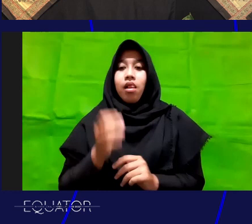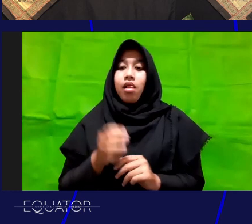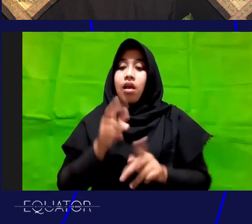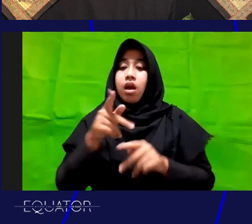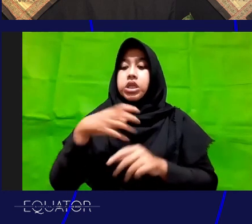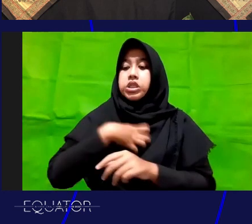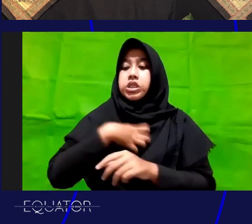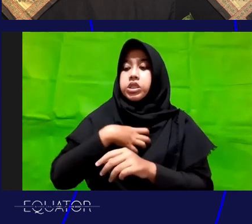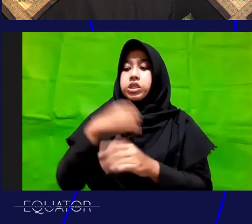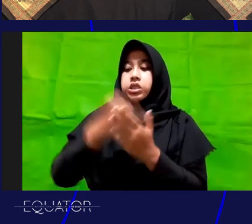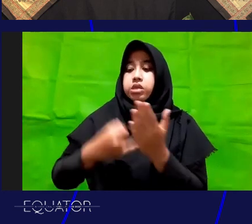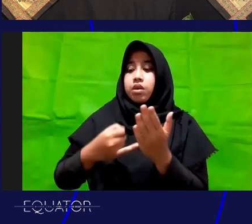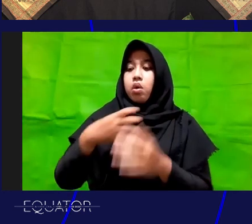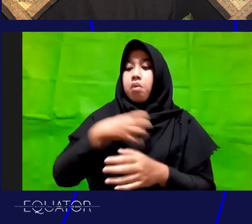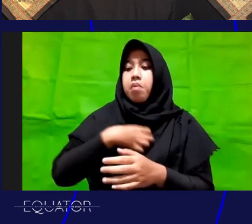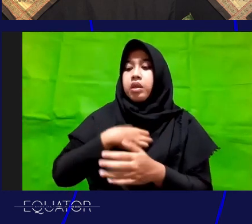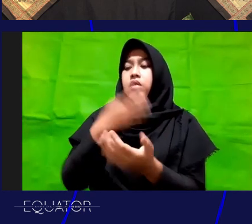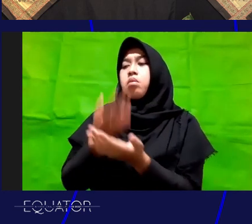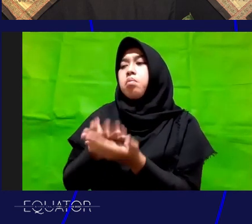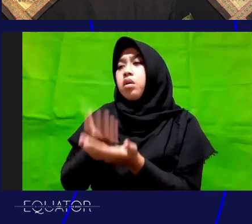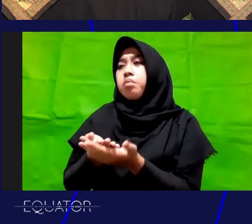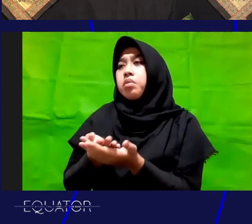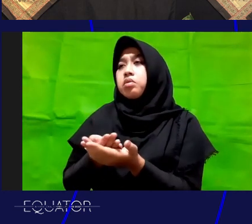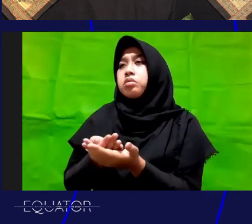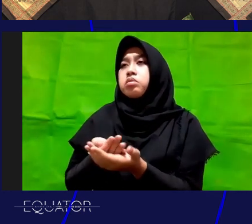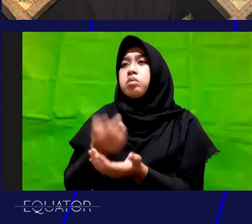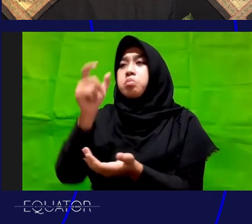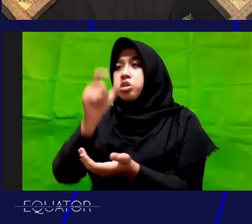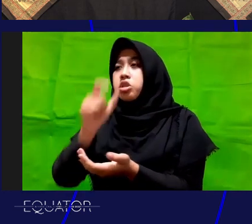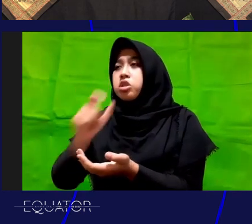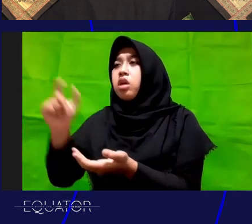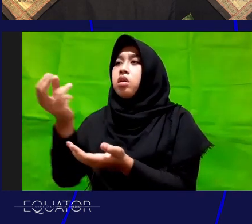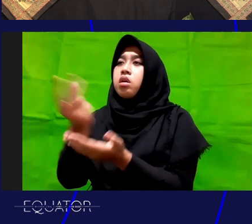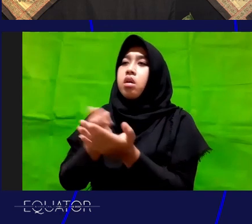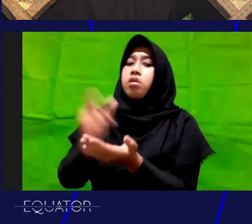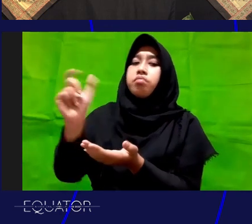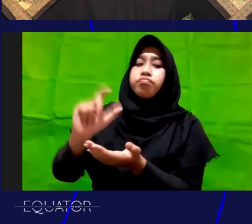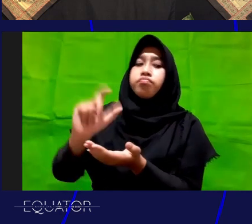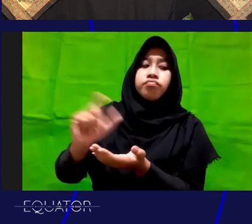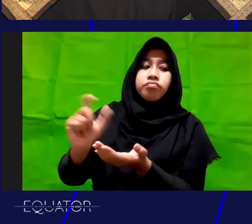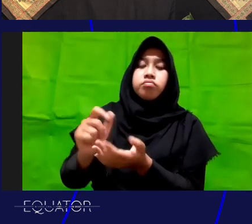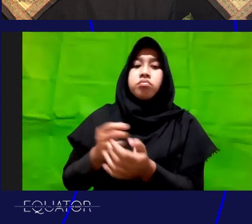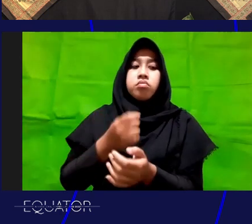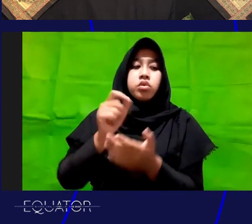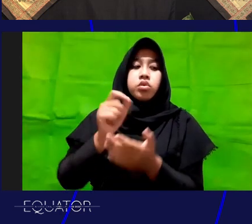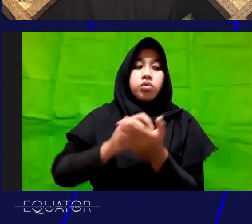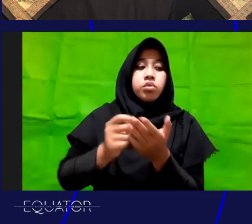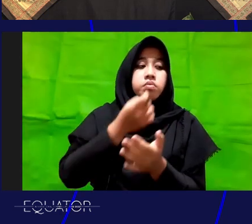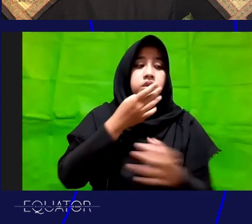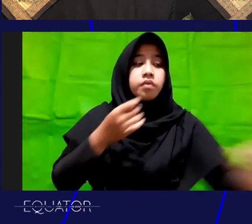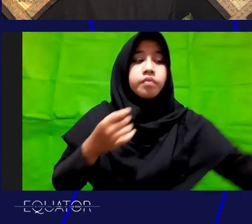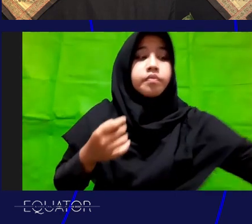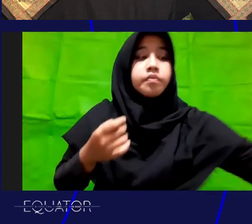sekarang mencari dana kemana-mana gitu, menulis aplikasi proposal, pada akhirnya itu justru melemahkan jiwa-jiwa itu tadi,